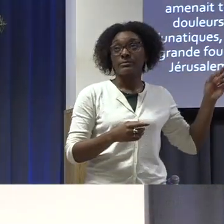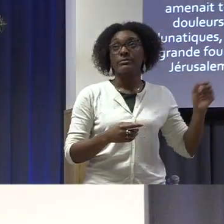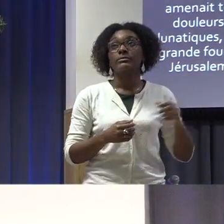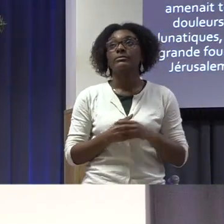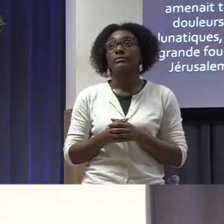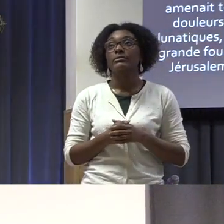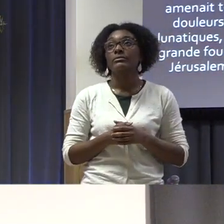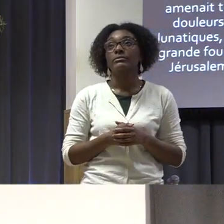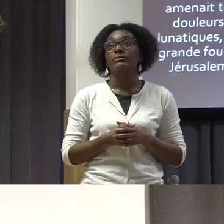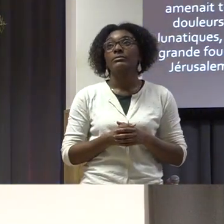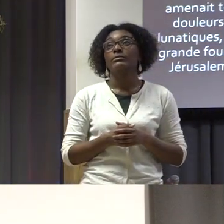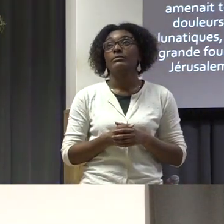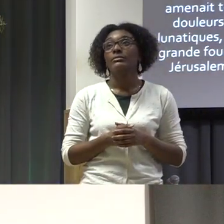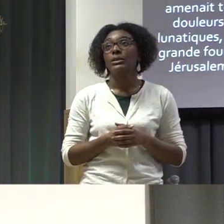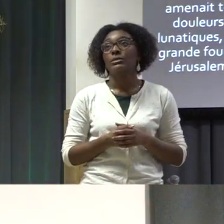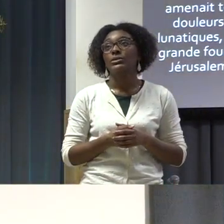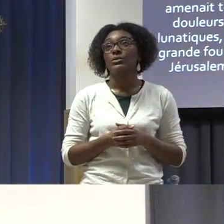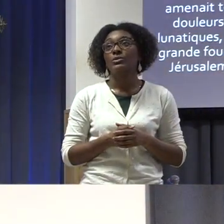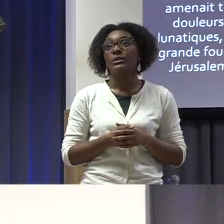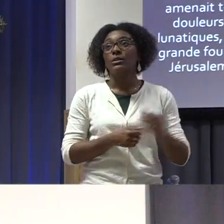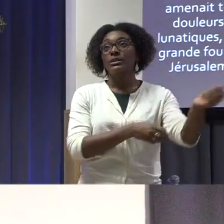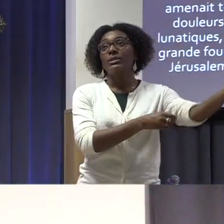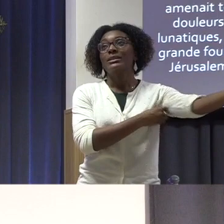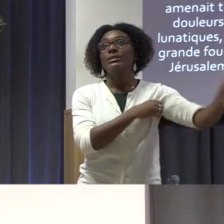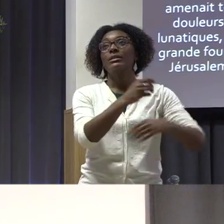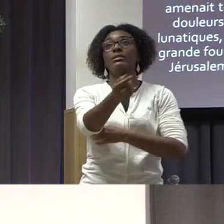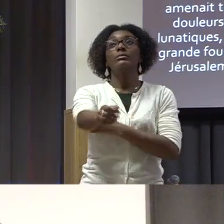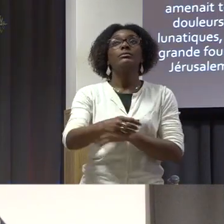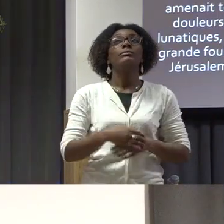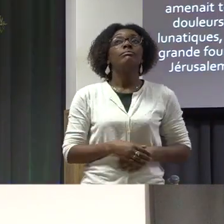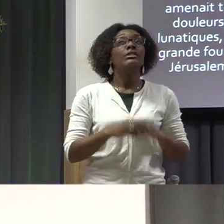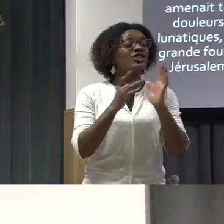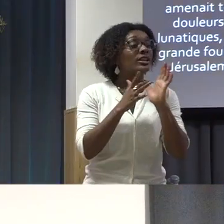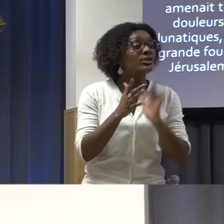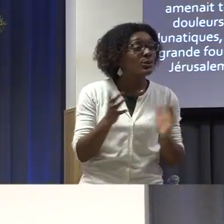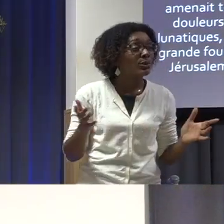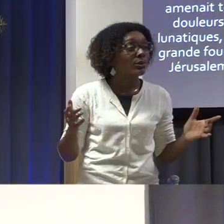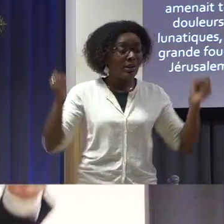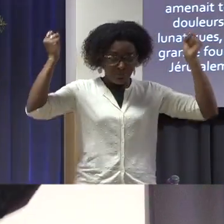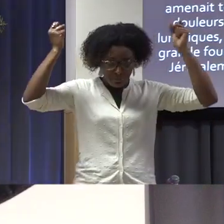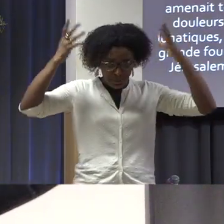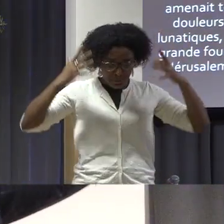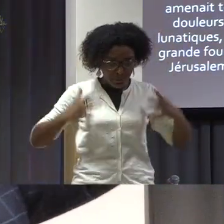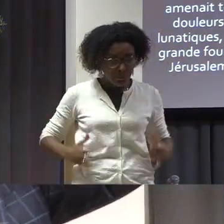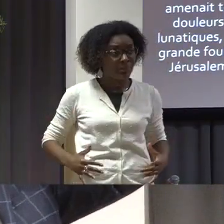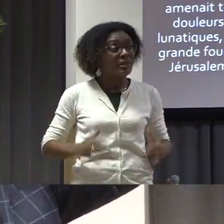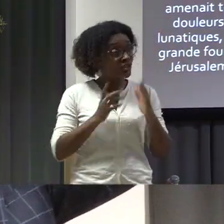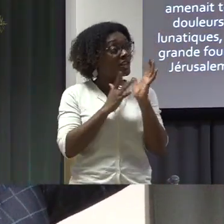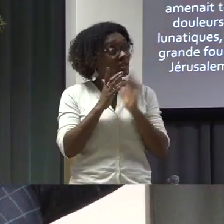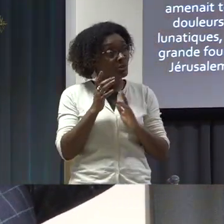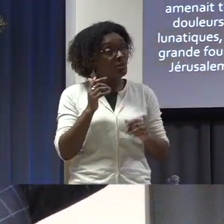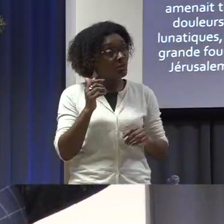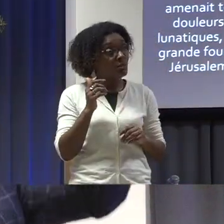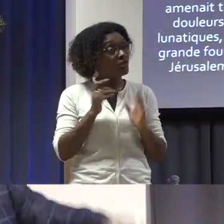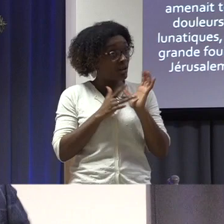que l'esprit de l'éternel a eu à digérer vêtus de la puissance de l'esprit le fils de dieu un genou parlant du